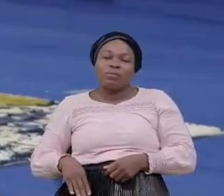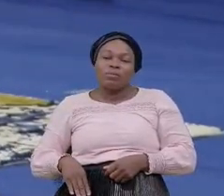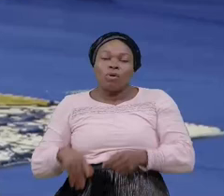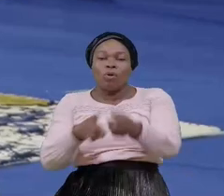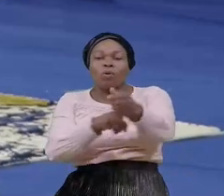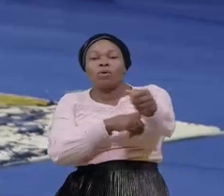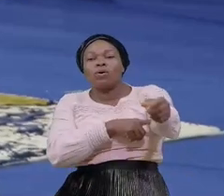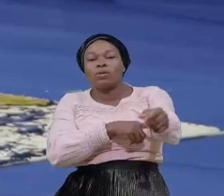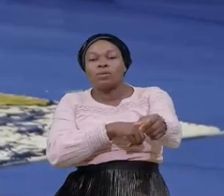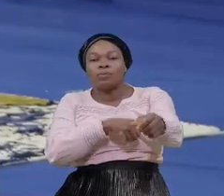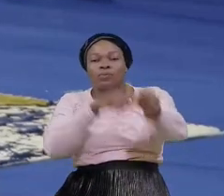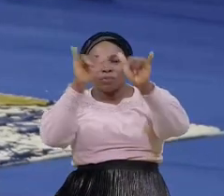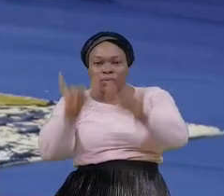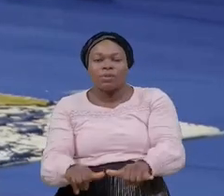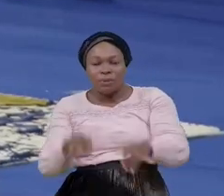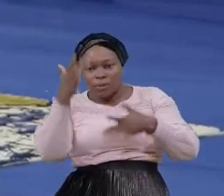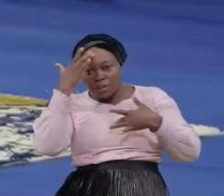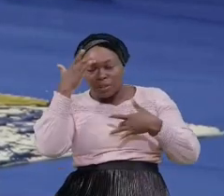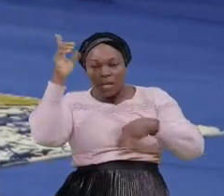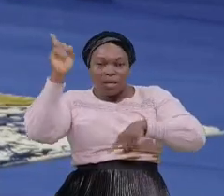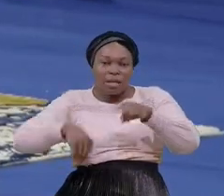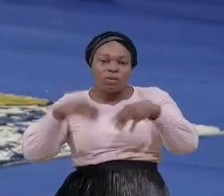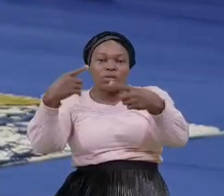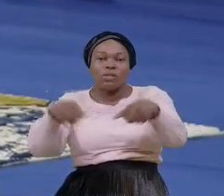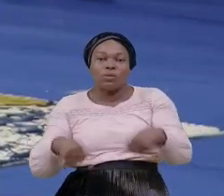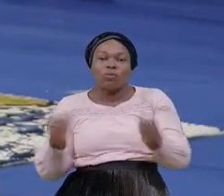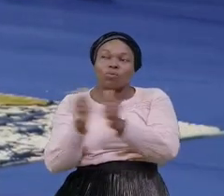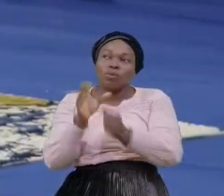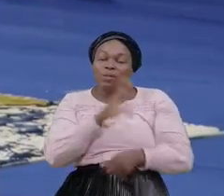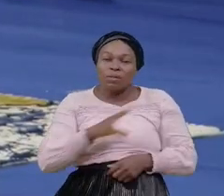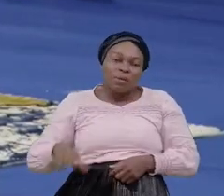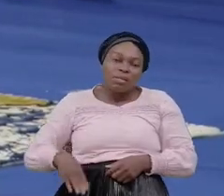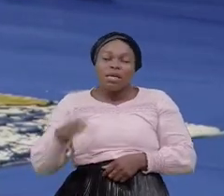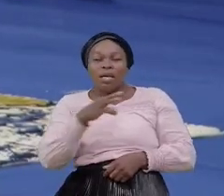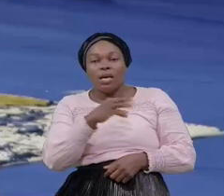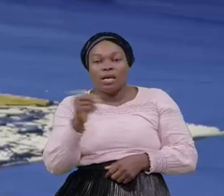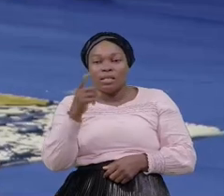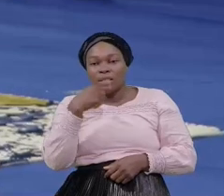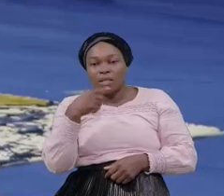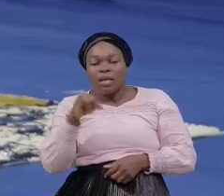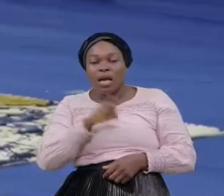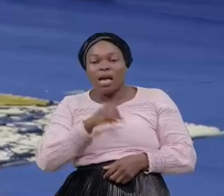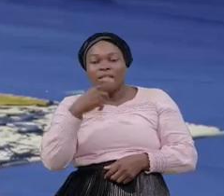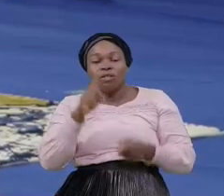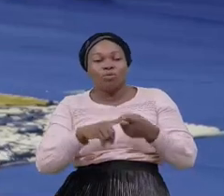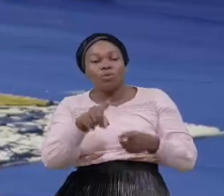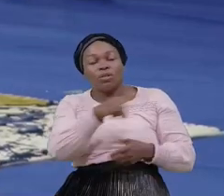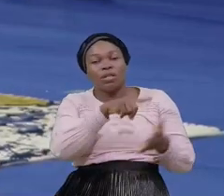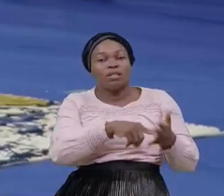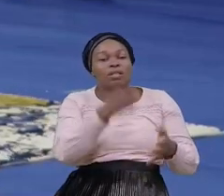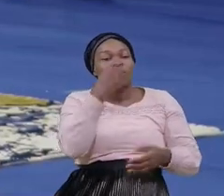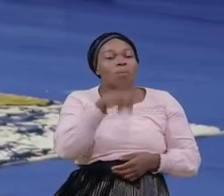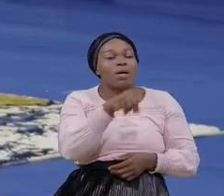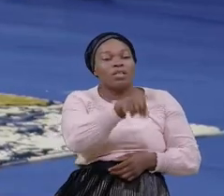longue date ne peuvent pas argumenter avec Christ. Il a dit, je dis à l'un, va et il